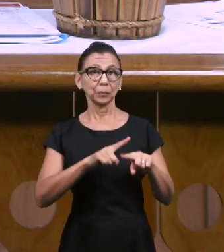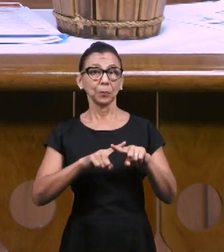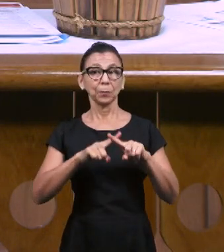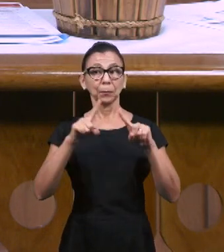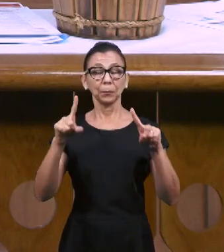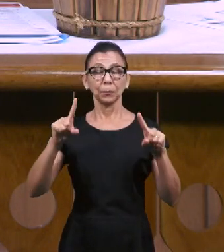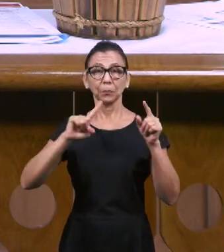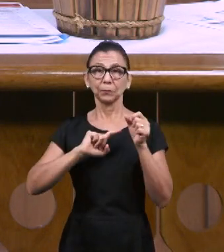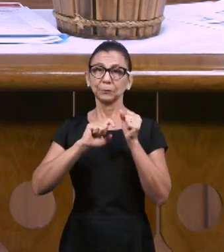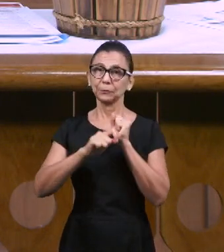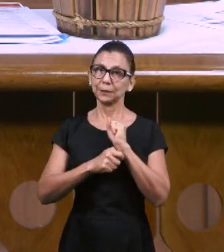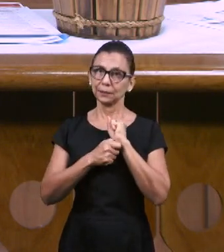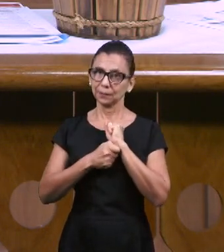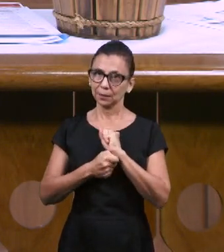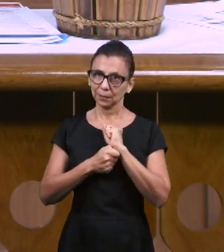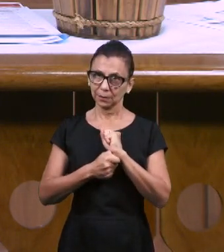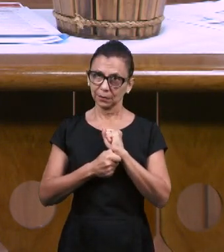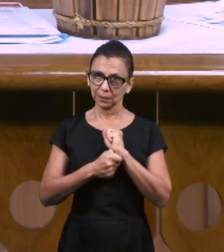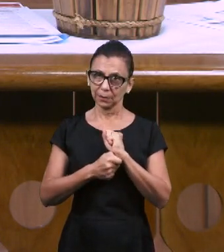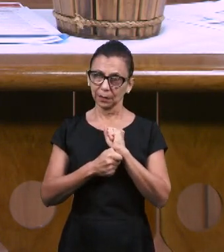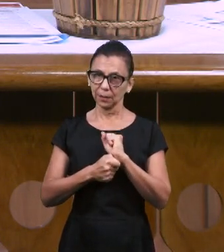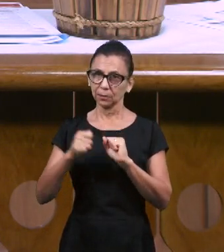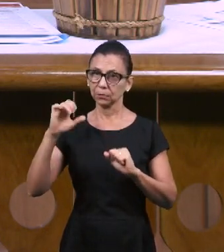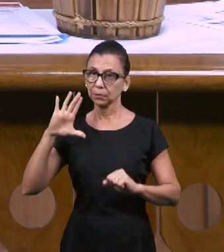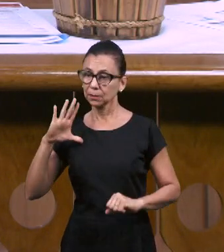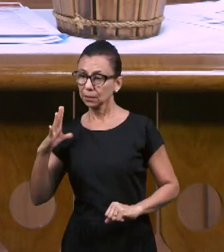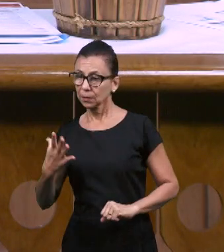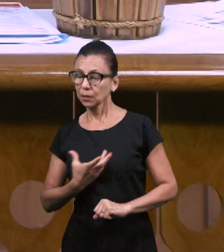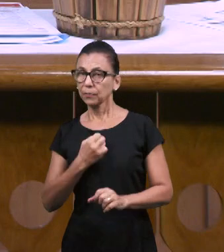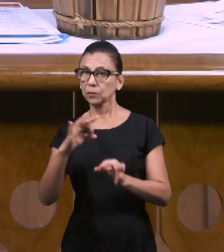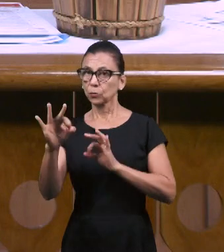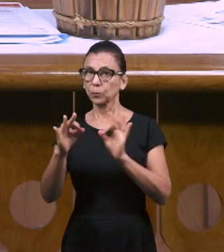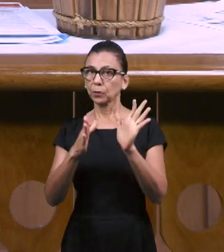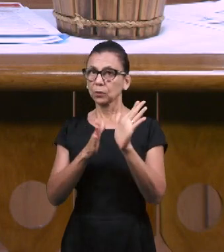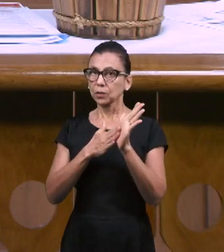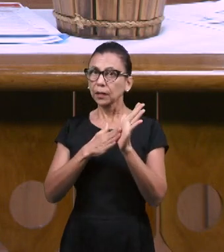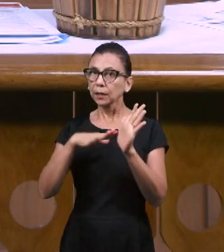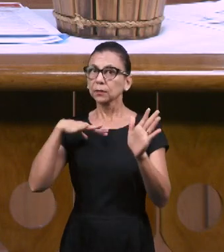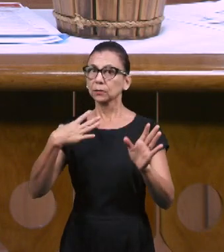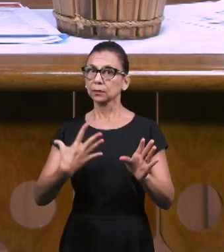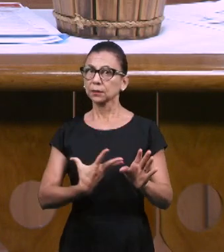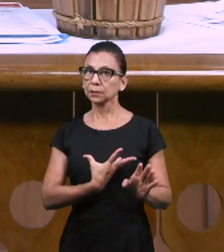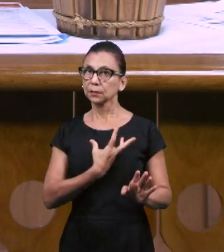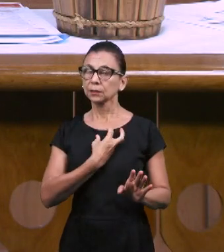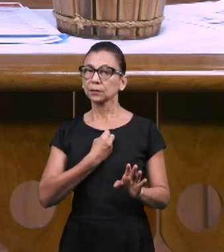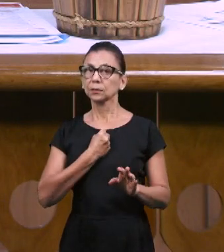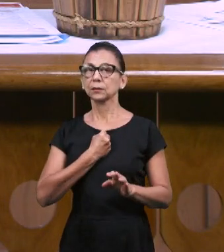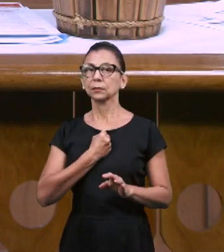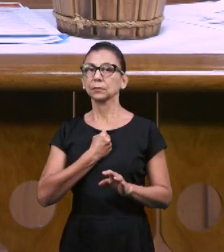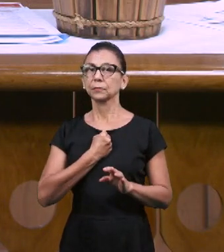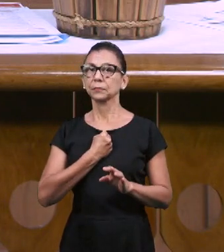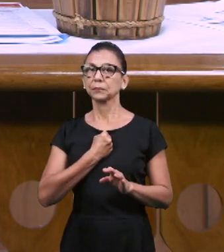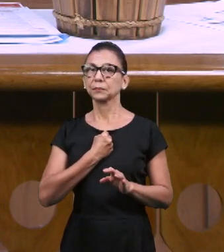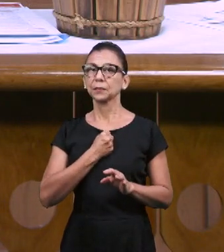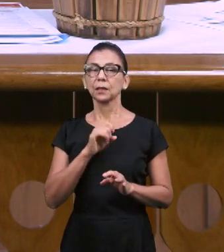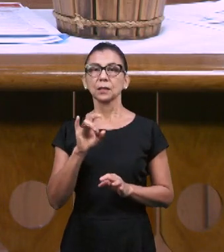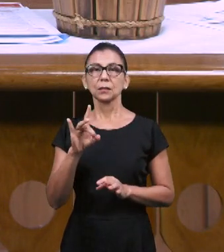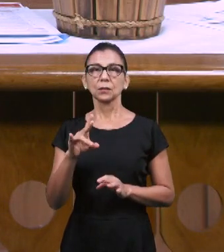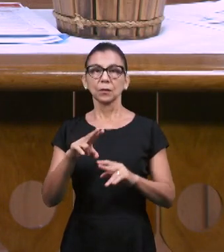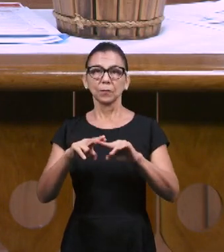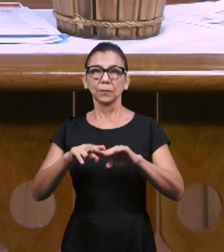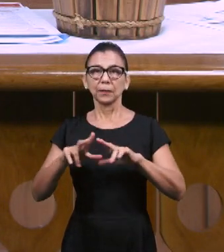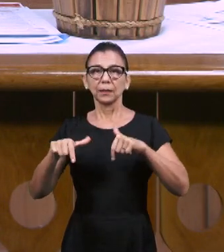mystère du salut, le mystère de la rédemption seulement à travers